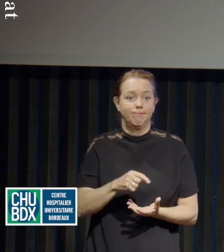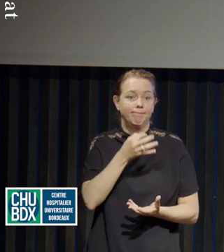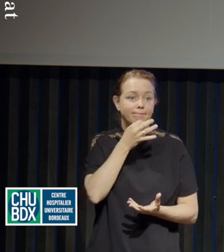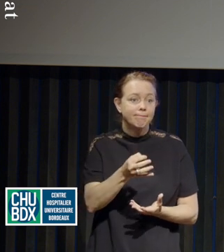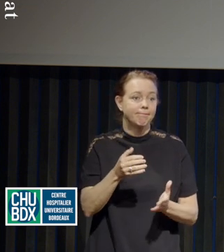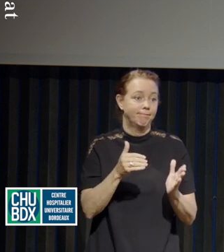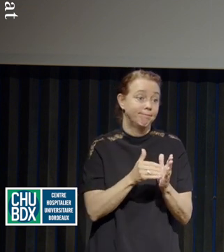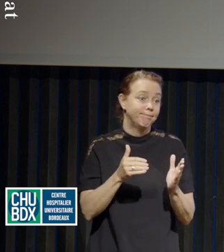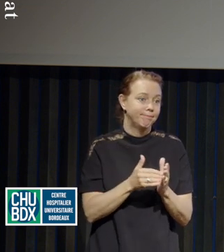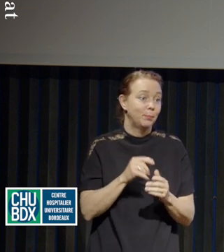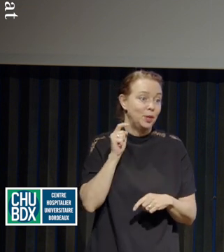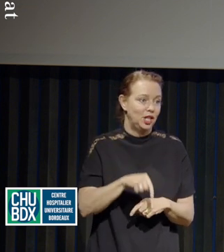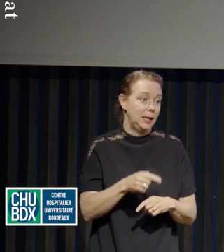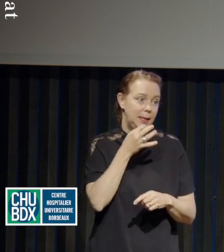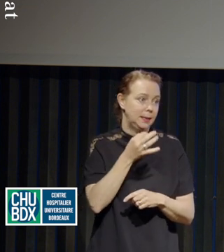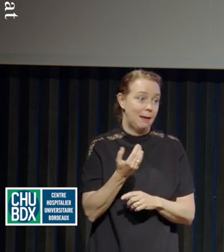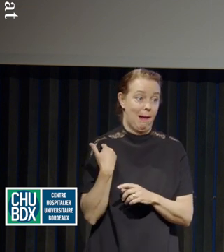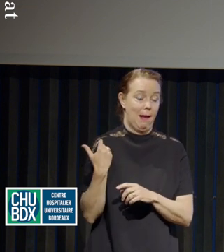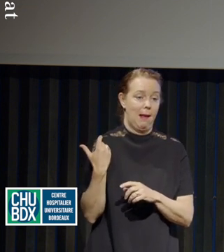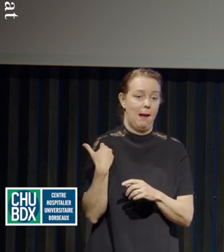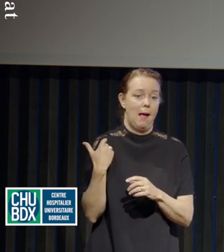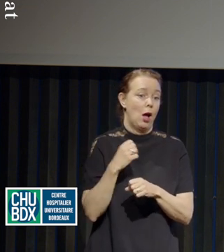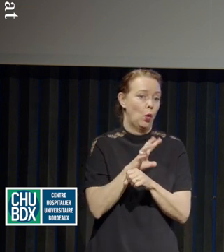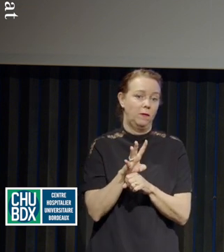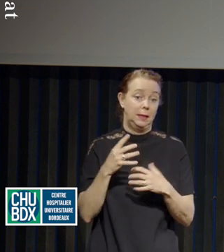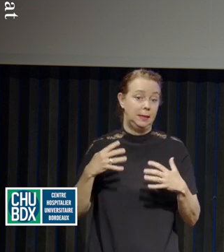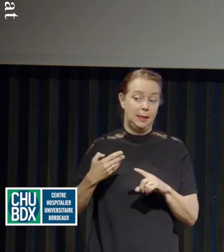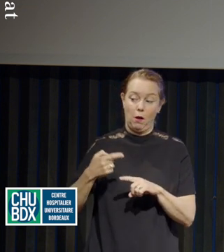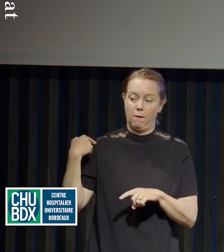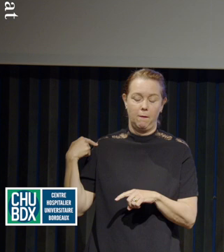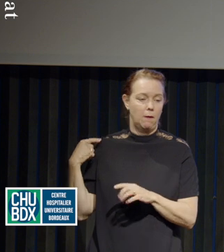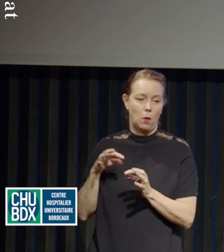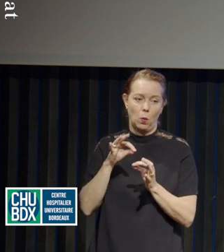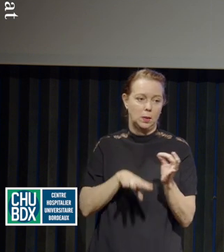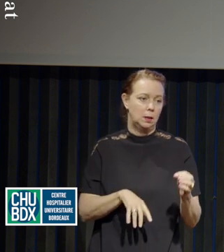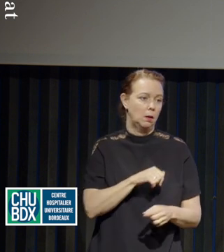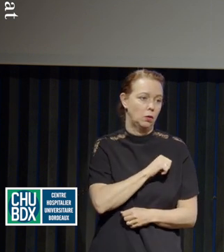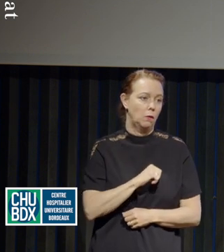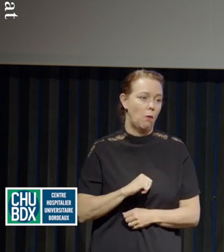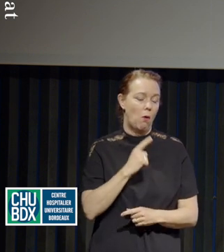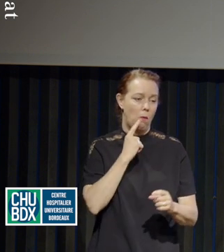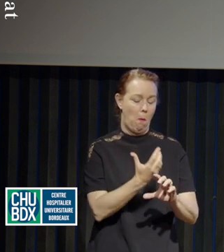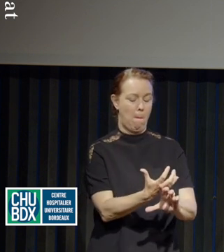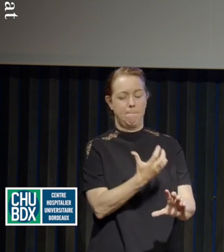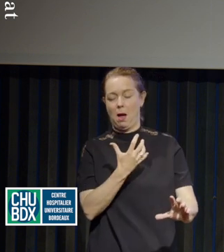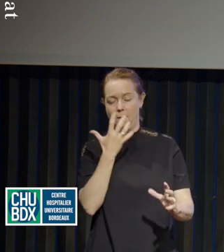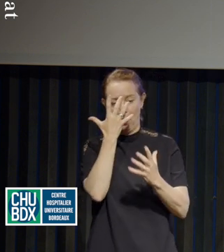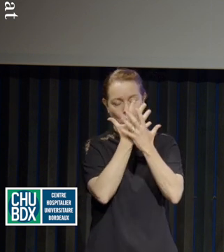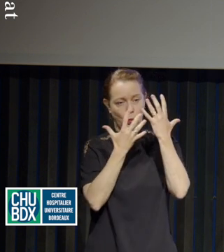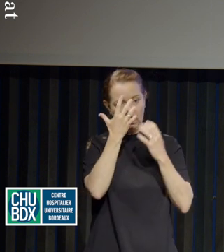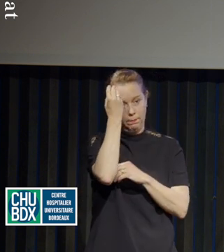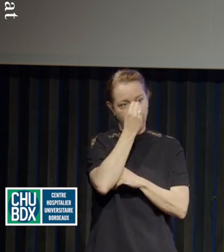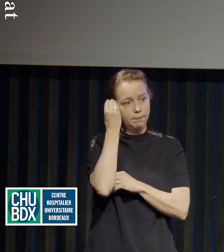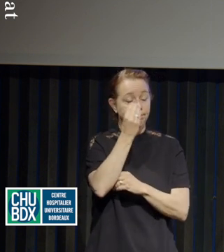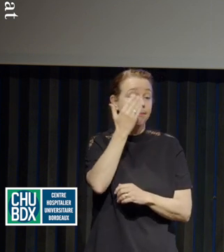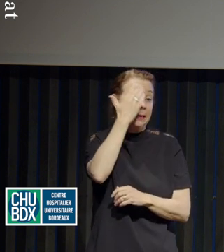petit peu un mot sur l'impact de la pandémie du Covid-19 sur l'expression des troubles psychiatriques, puisque, comme vous le savez,